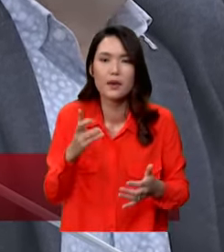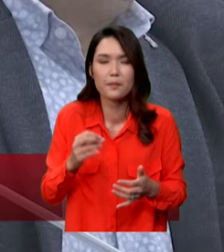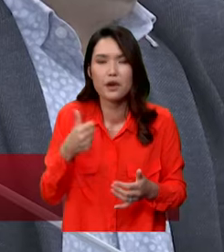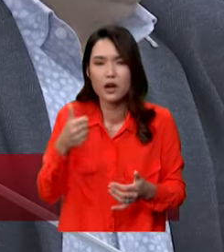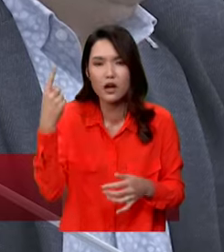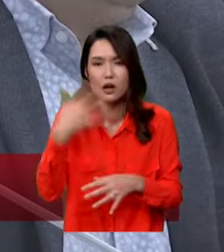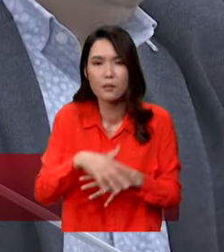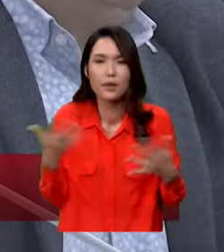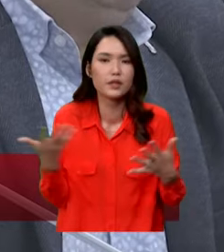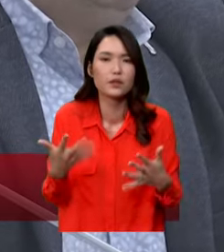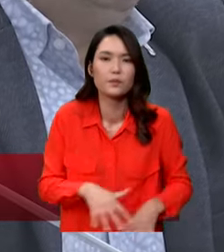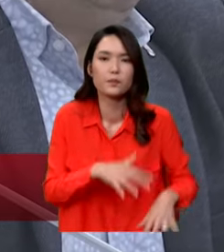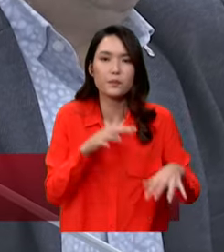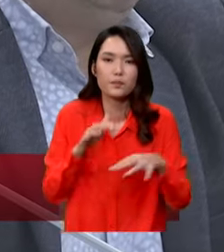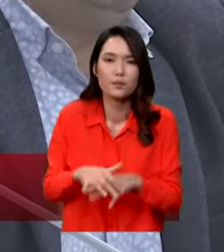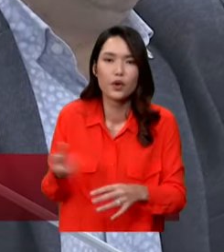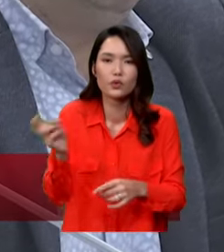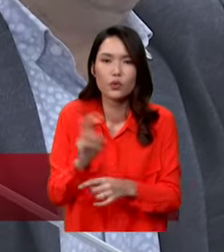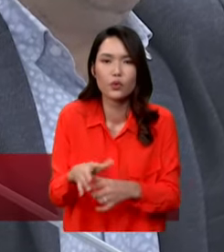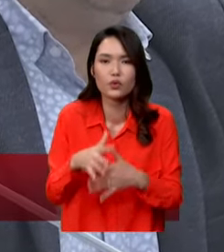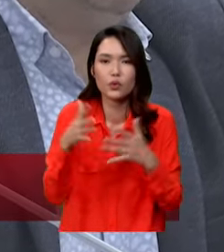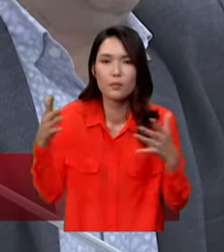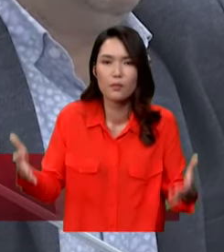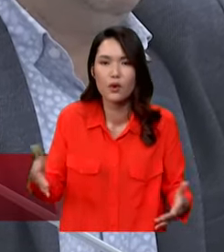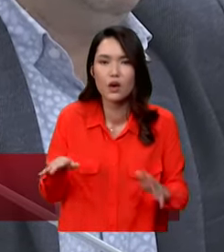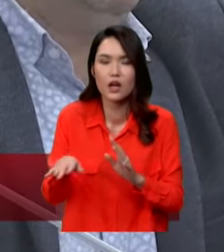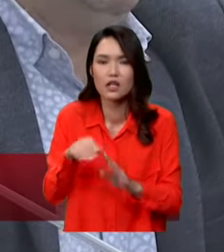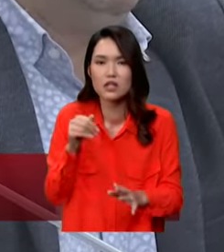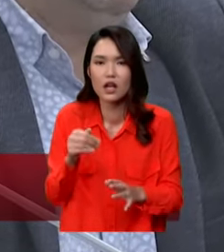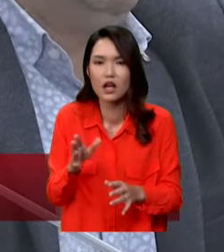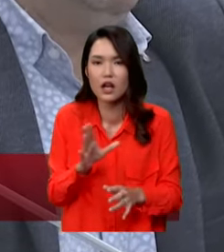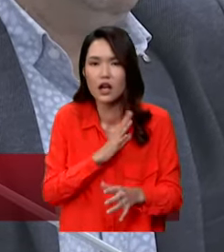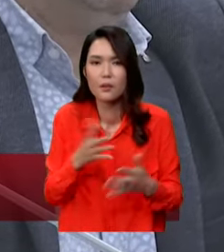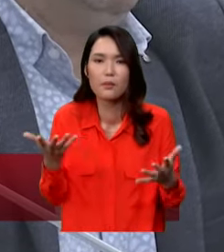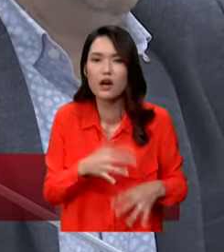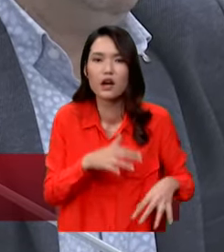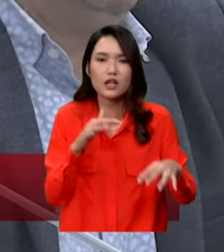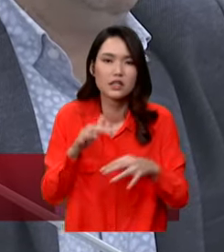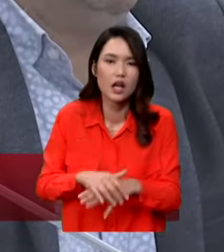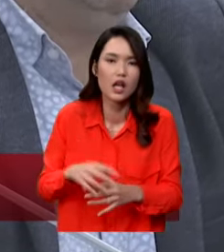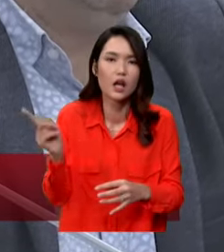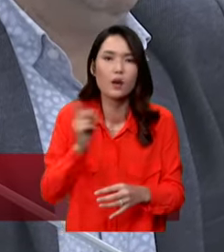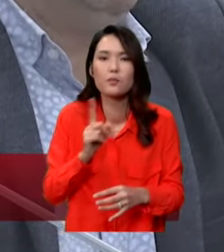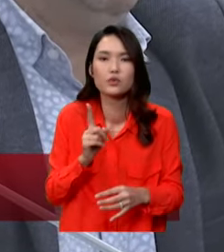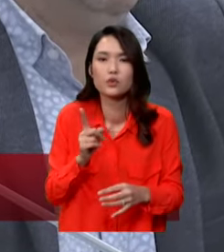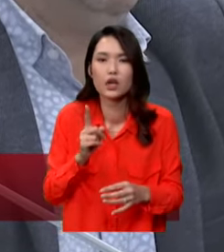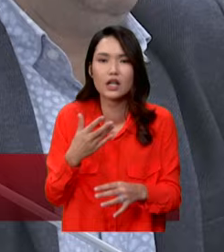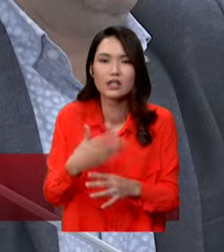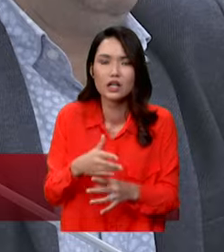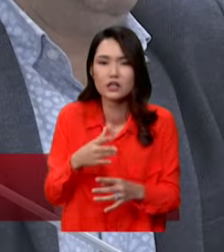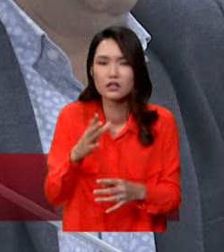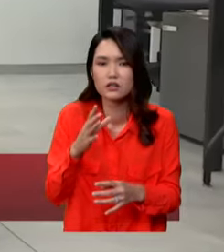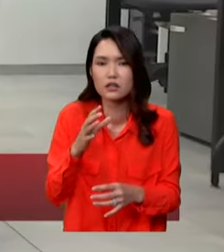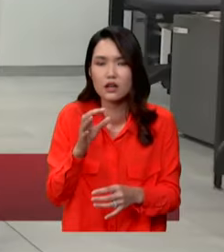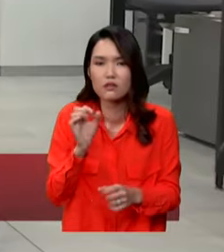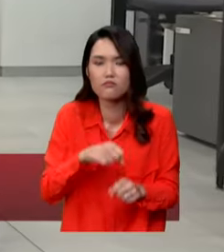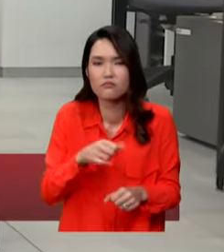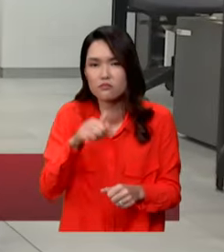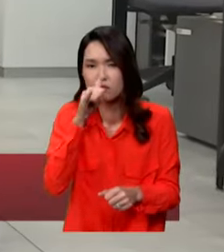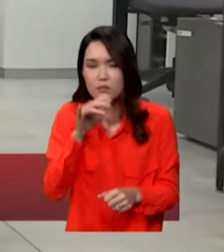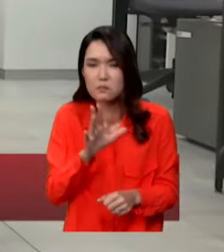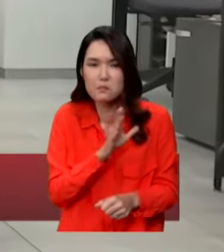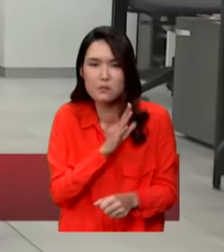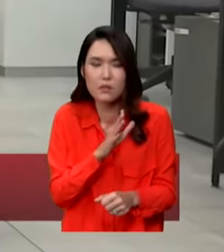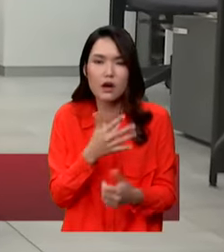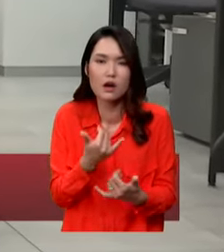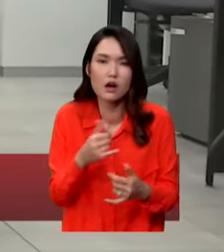на какой банк приходится большее количество транзакций и какой банк с точки зрения является более уязвимым. Поэтому